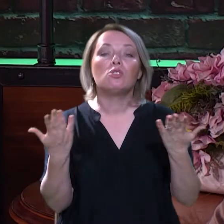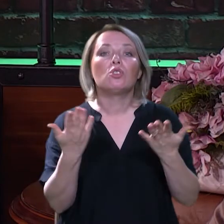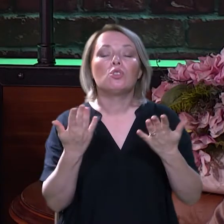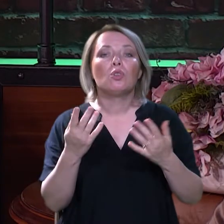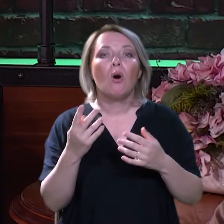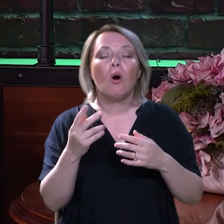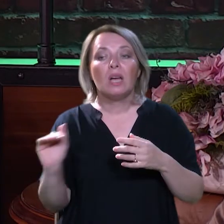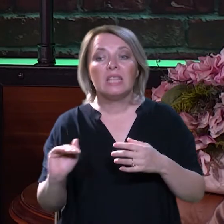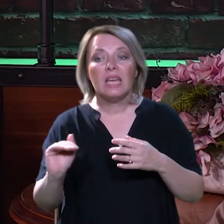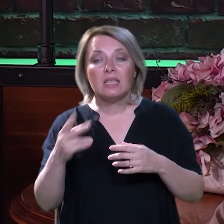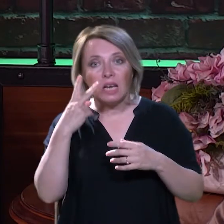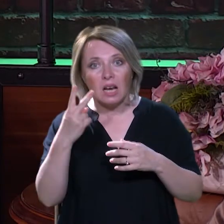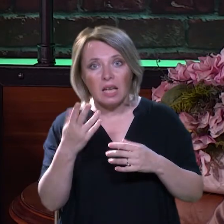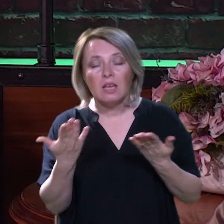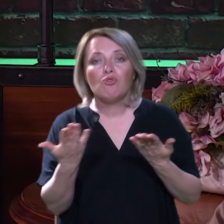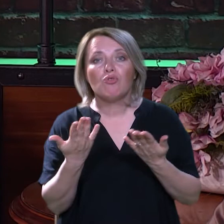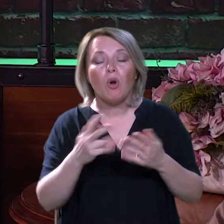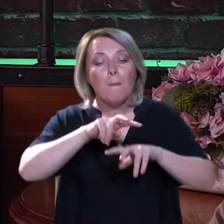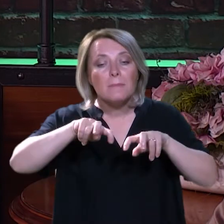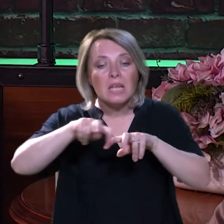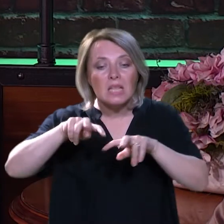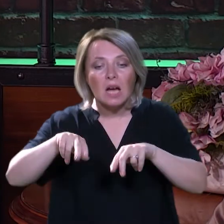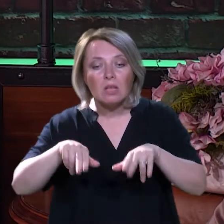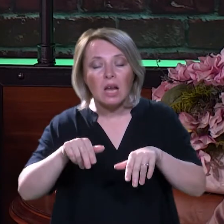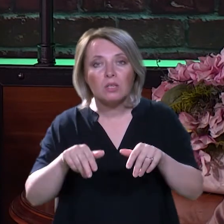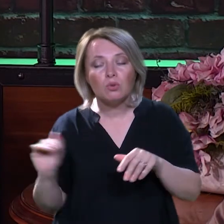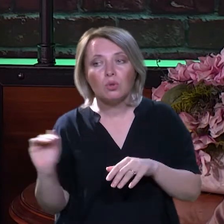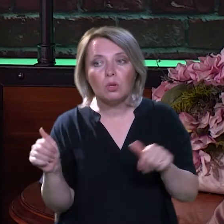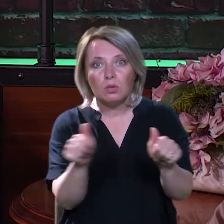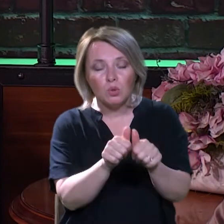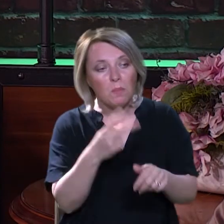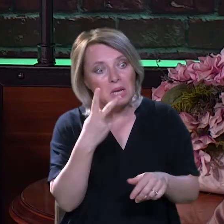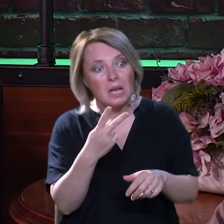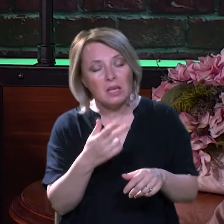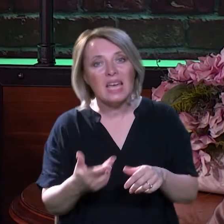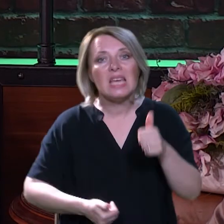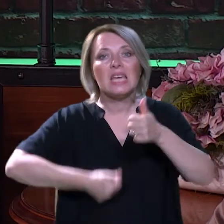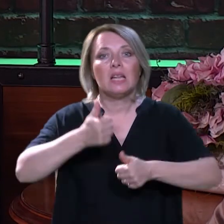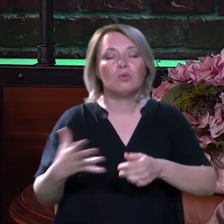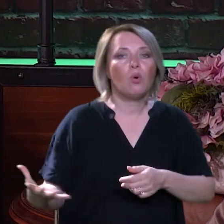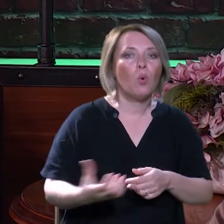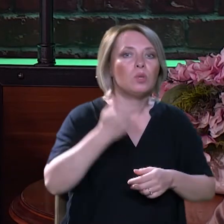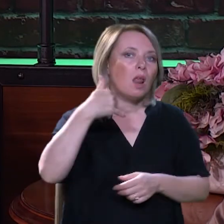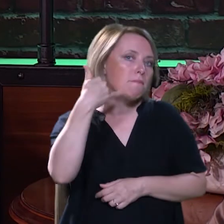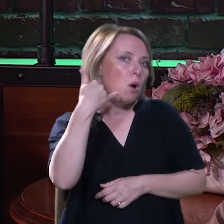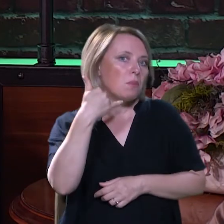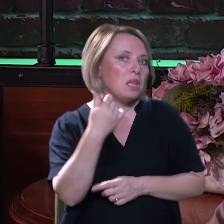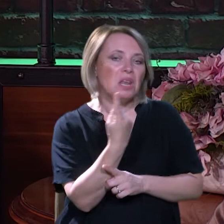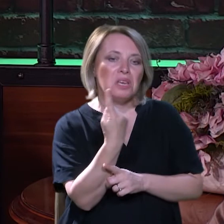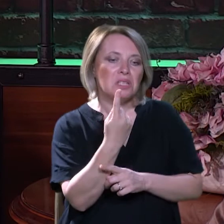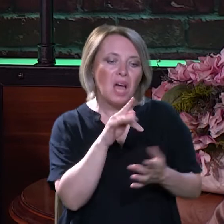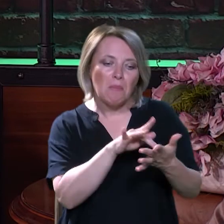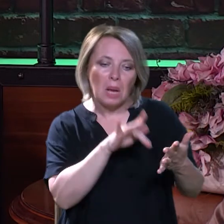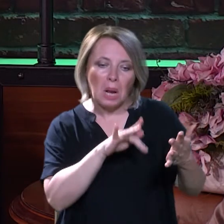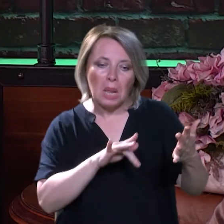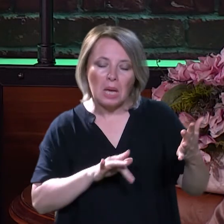važno je što djeca gledaju, što pretražuju, jesu li roditelji tu u blizini ili su oni uzeli naš mobitel ili sami nešto